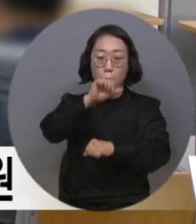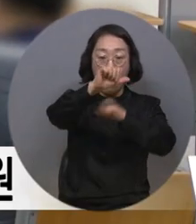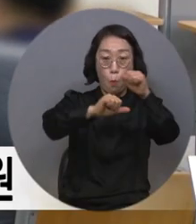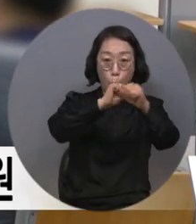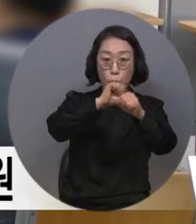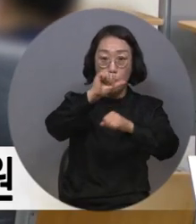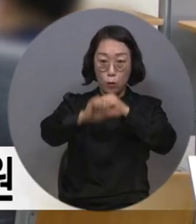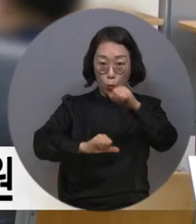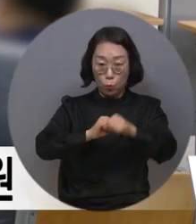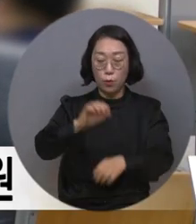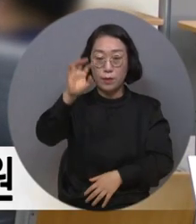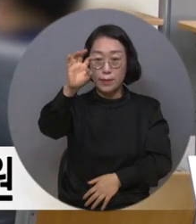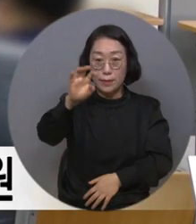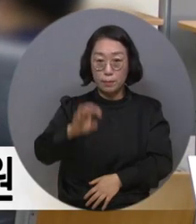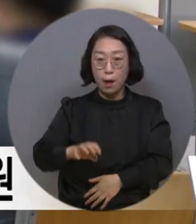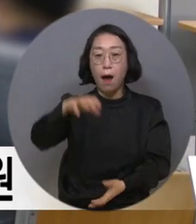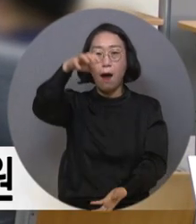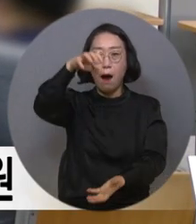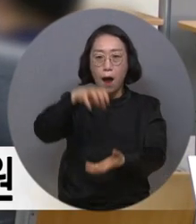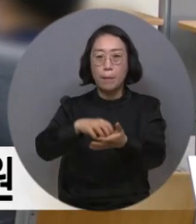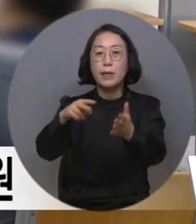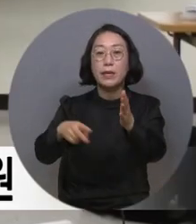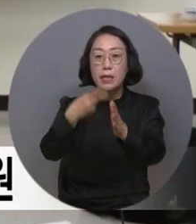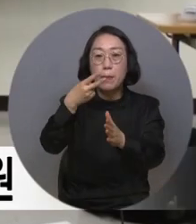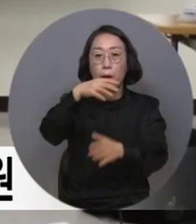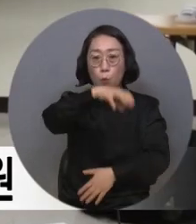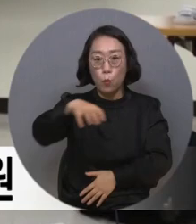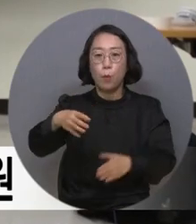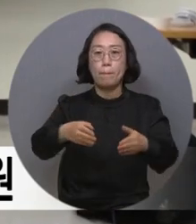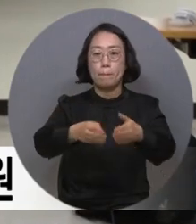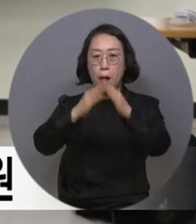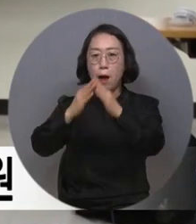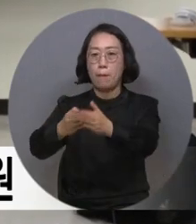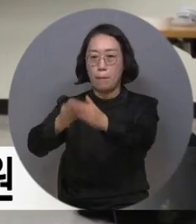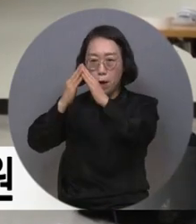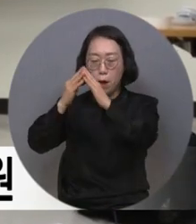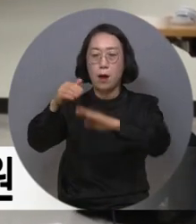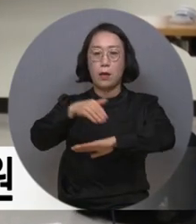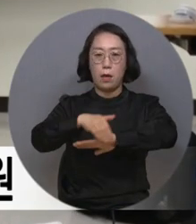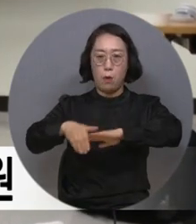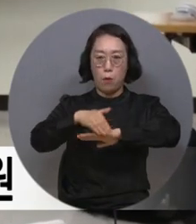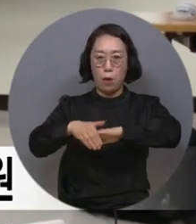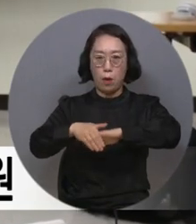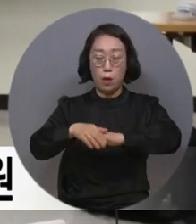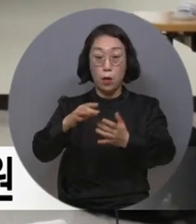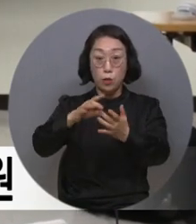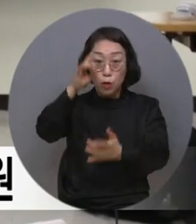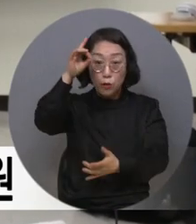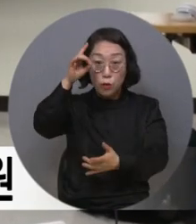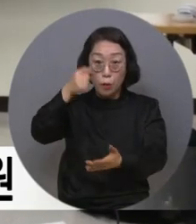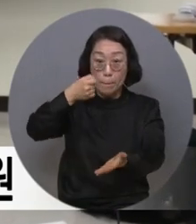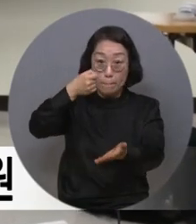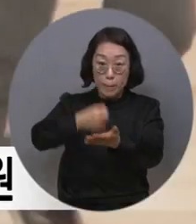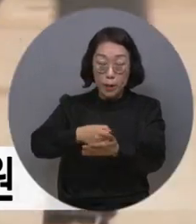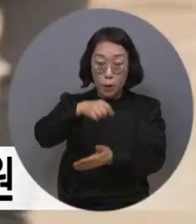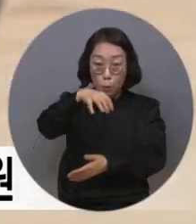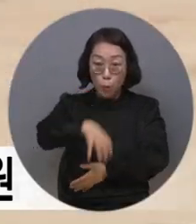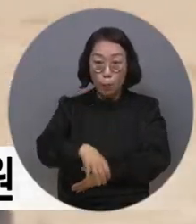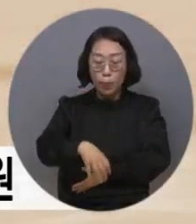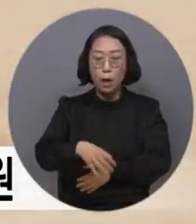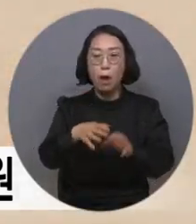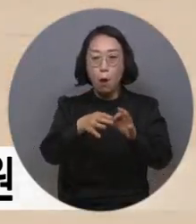5년간 매년 40개 교씩 총 200개교 규모의 사업 공무를 추진합니다 대상으로 선정된 학교는 학교